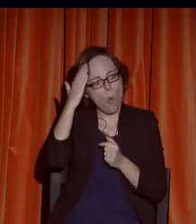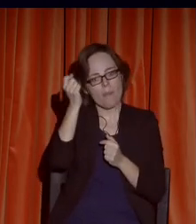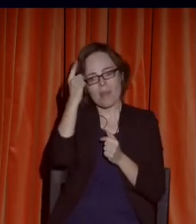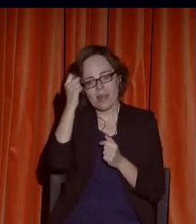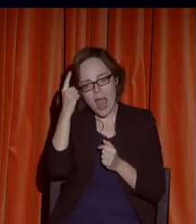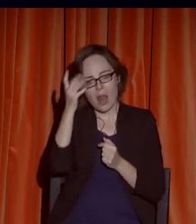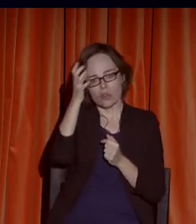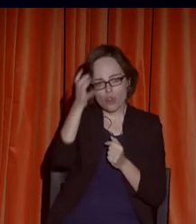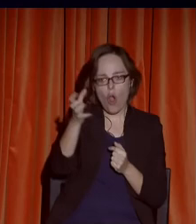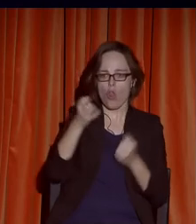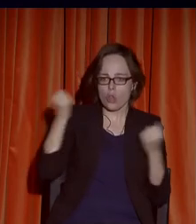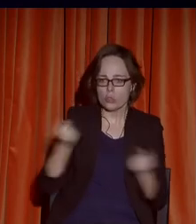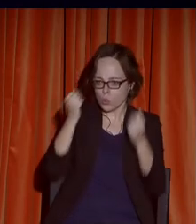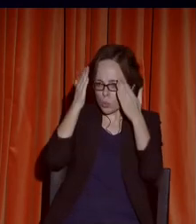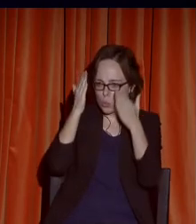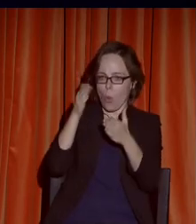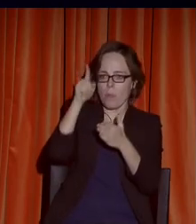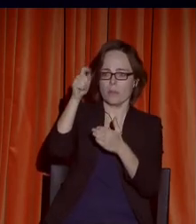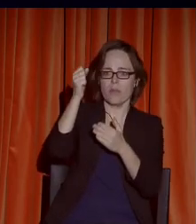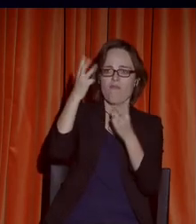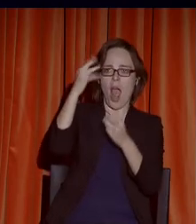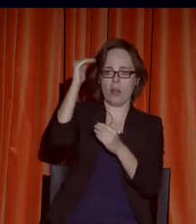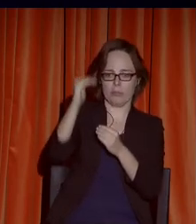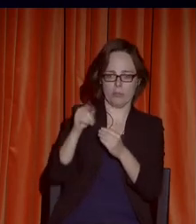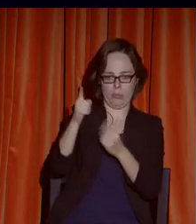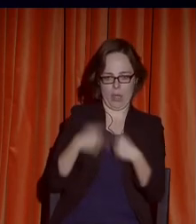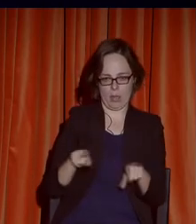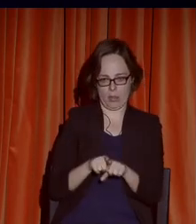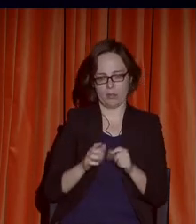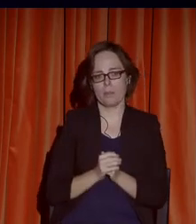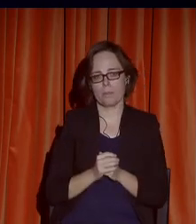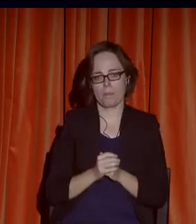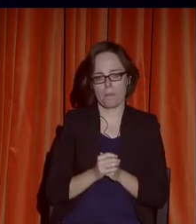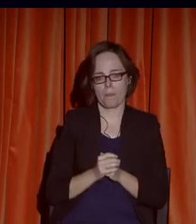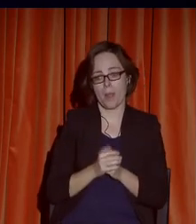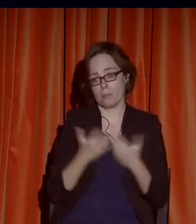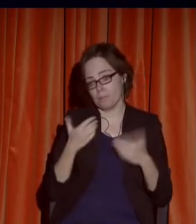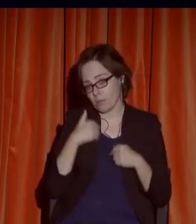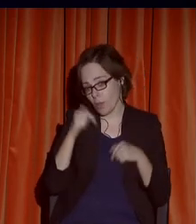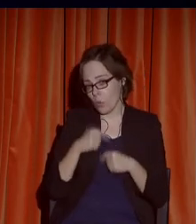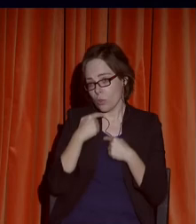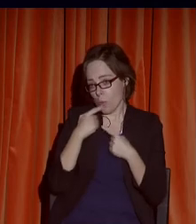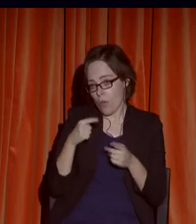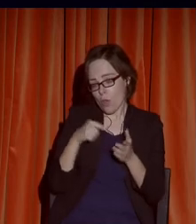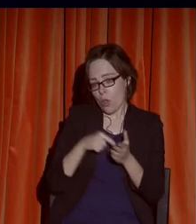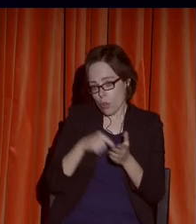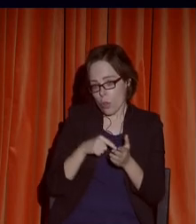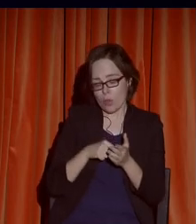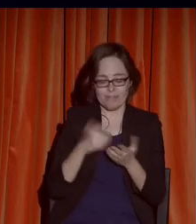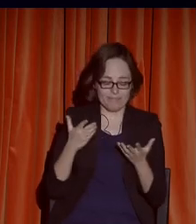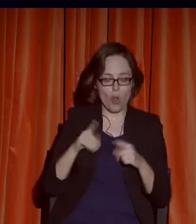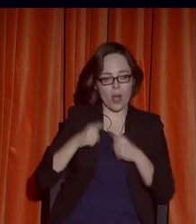na realizacji tych priorytetów. No i muszę powiedzieć, że to jest taka troszkę praca na ugorze w